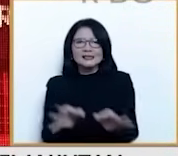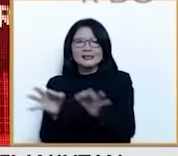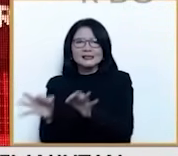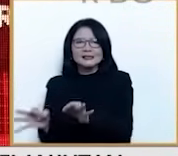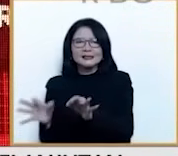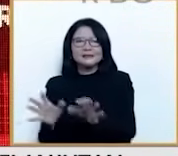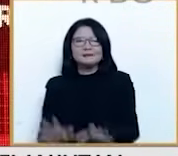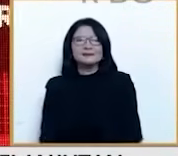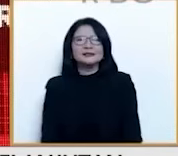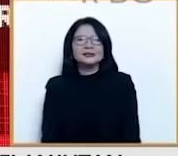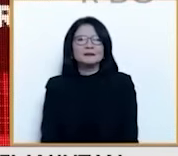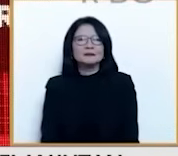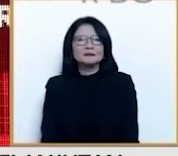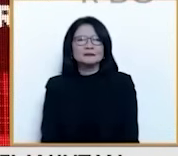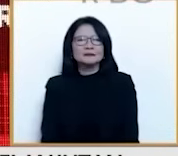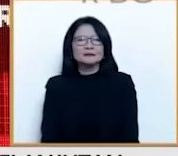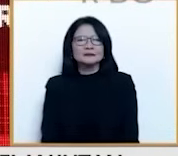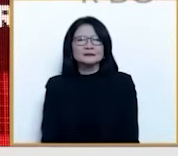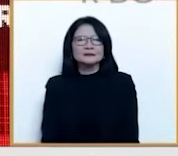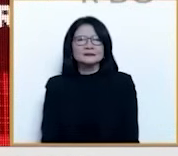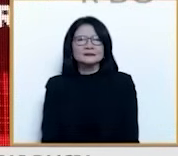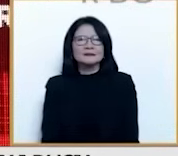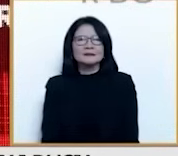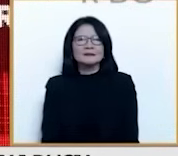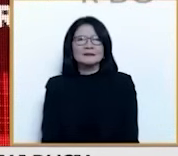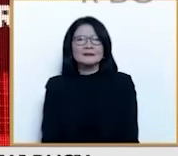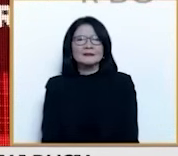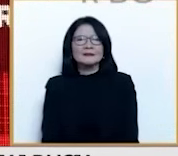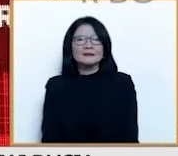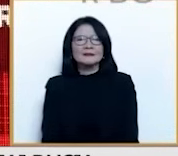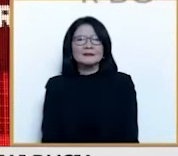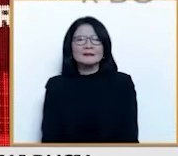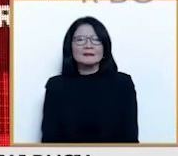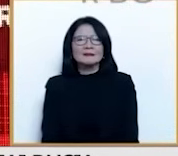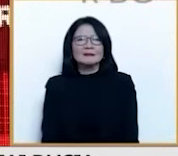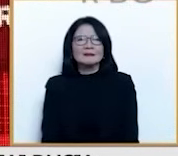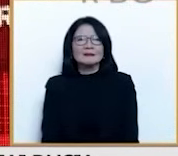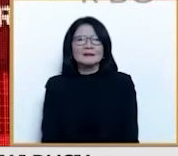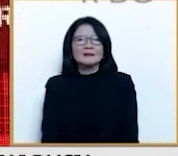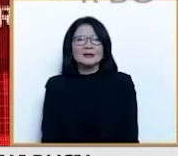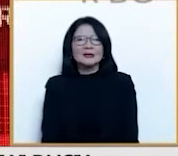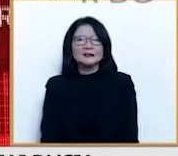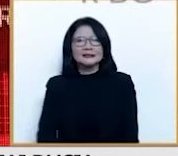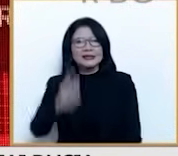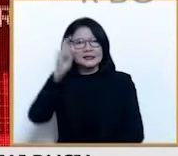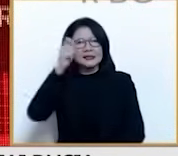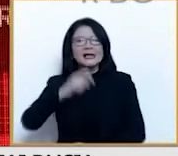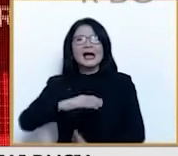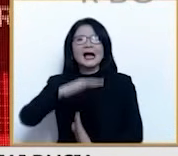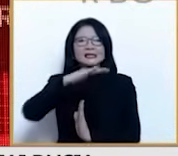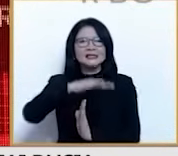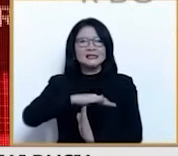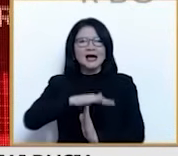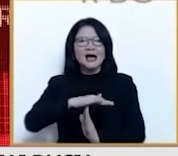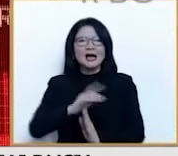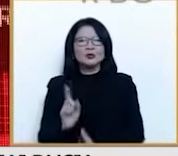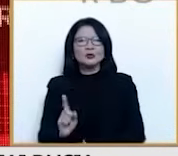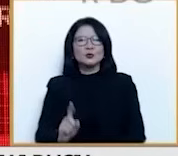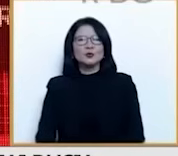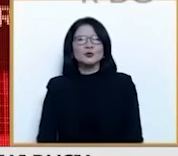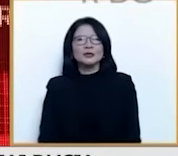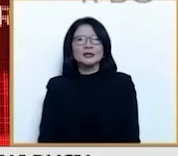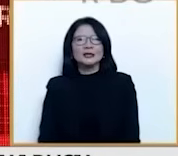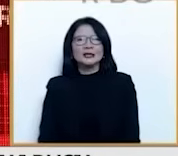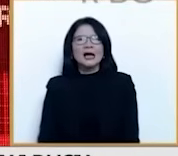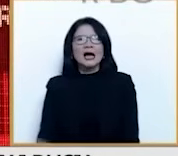untuk apresiasinya. Dan pemirsa, setelah kita memberikan apresiasi dan juga kita akan jeda terlebih dahulu, lalu kita